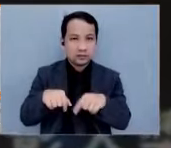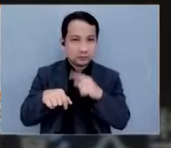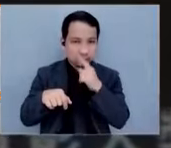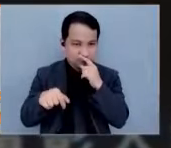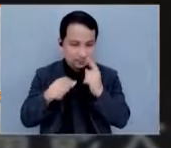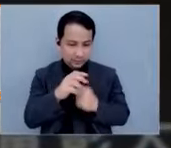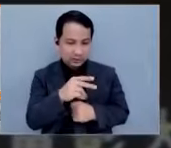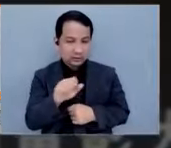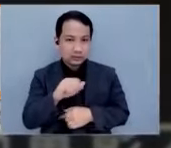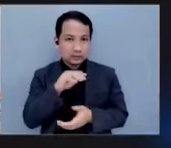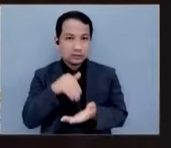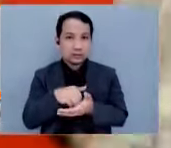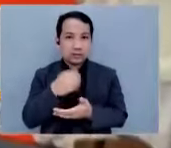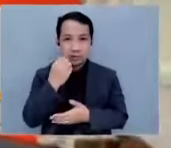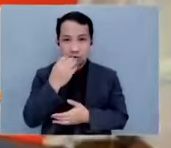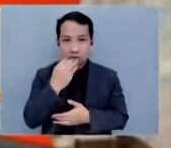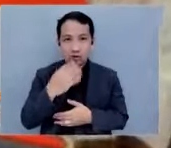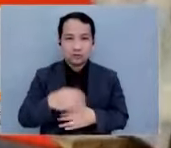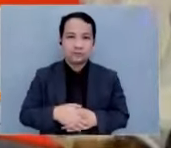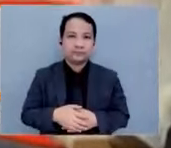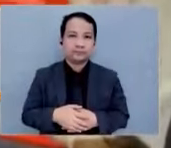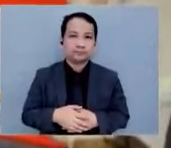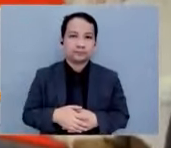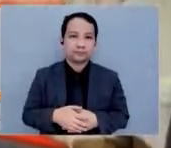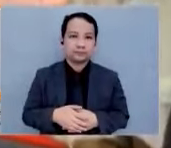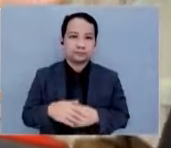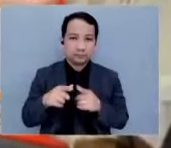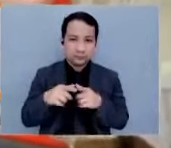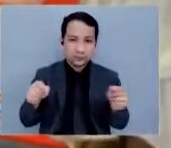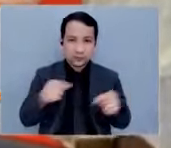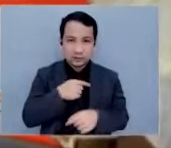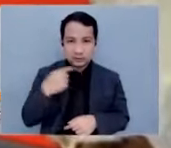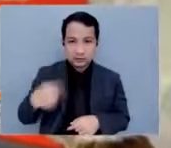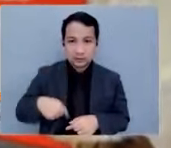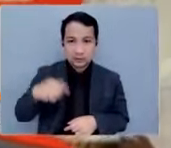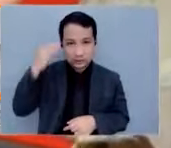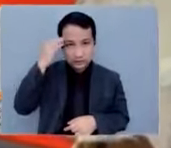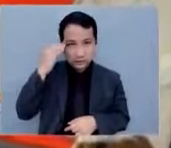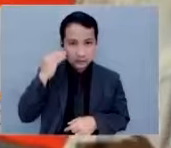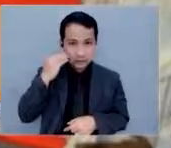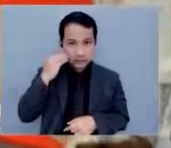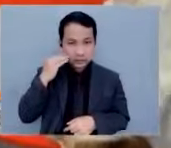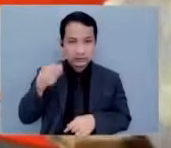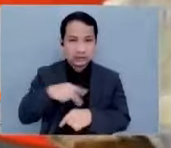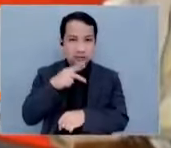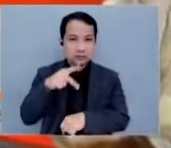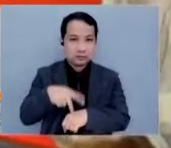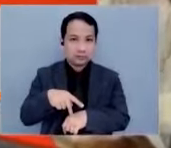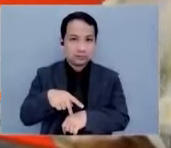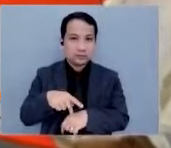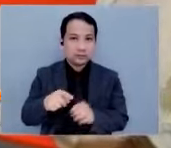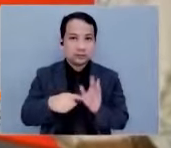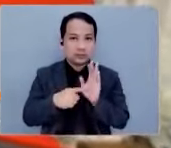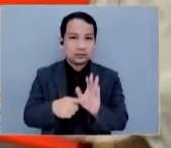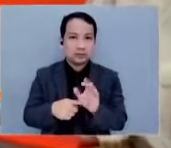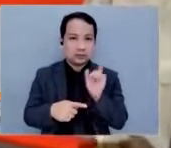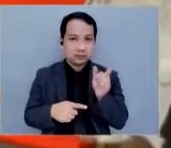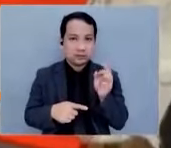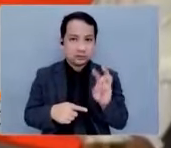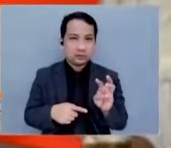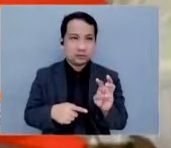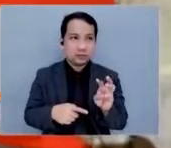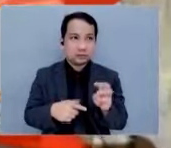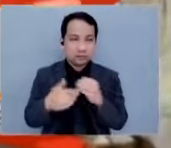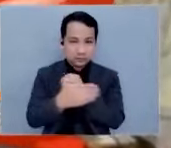Center sa Hong Kong. Japan, China, Korea at syempre Pilipinas. Sila lang ito sa 26 na mga bansa dito sa